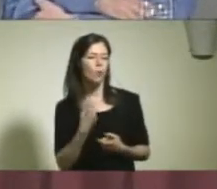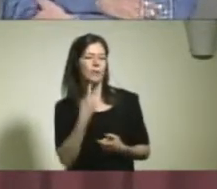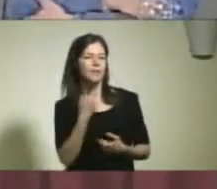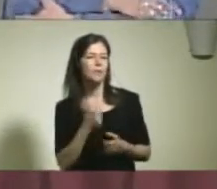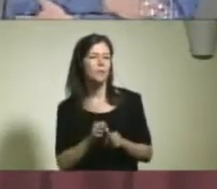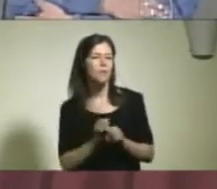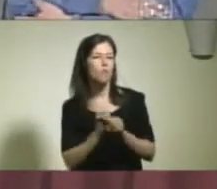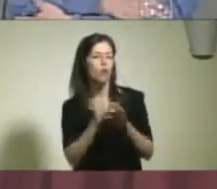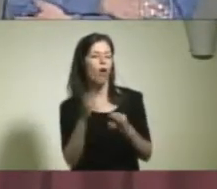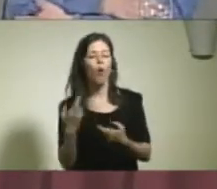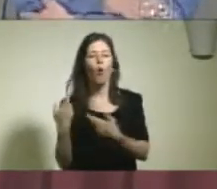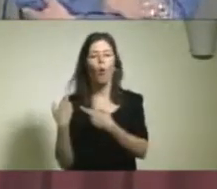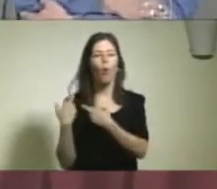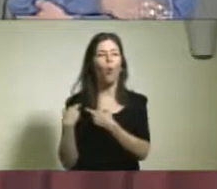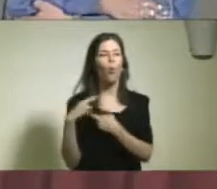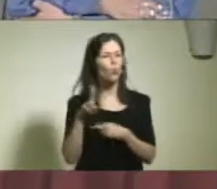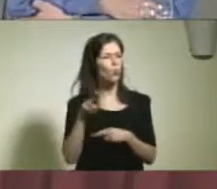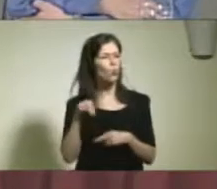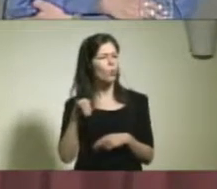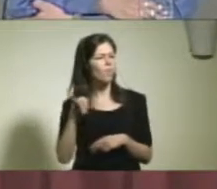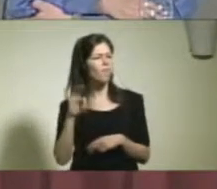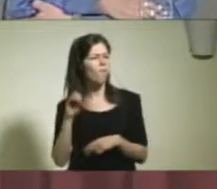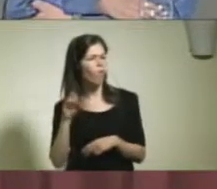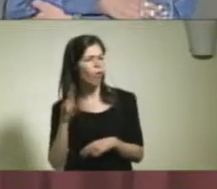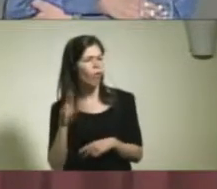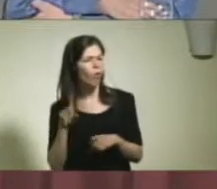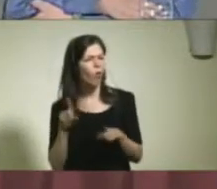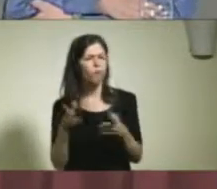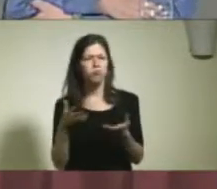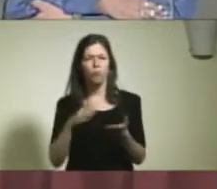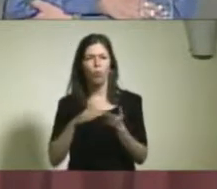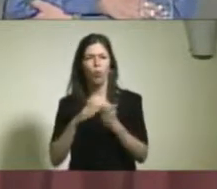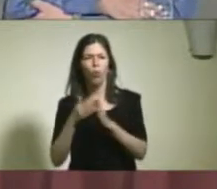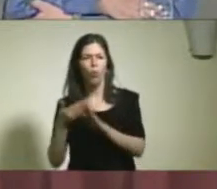d'Unifor et même de la communauté des travaillistes.